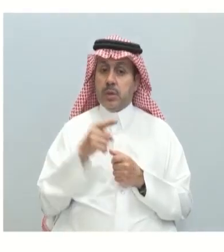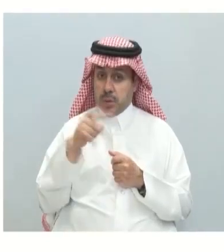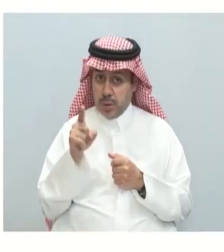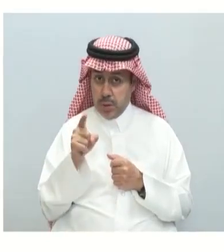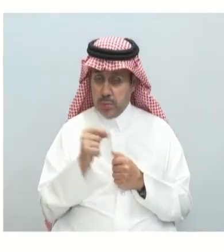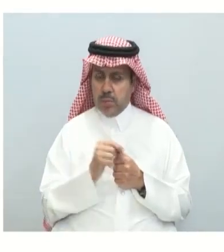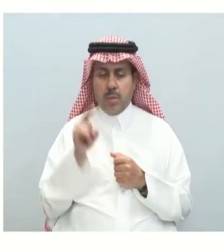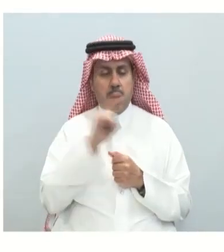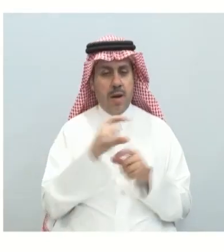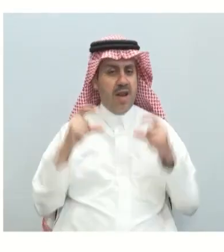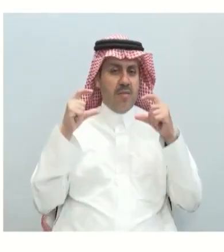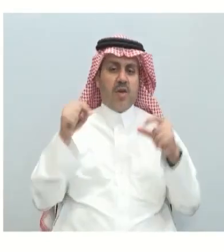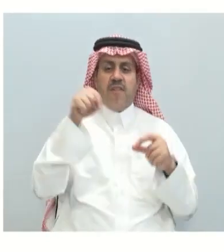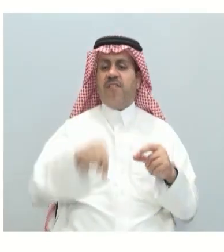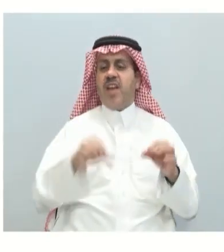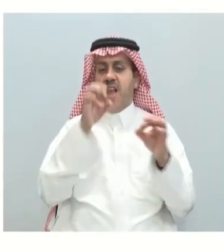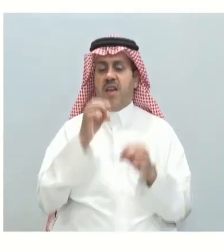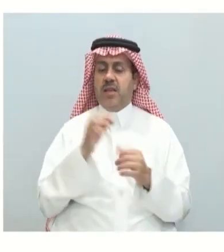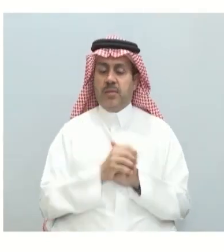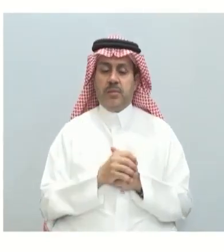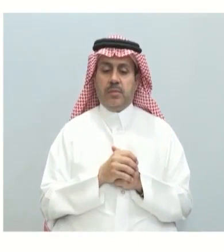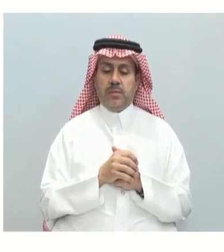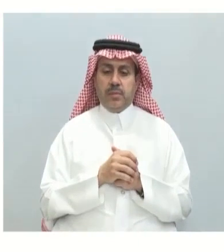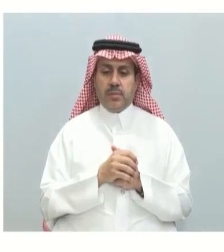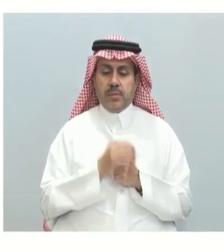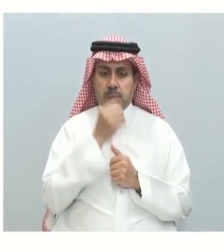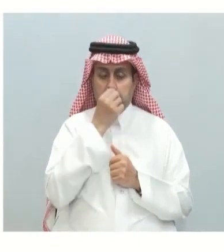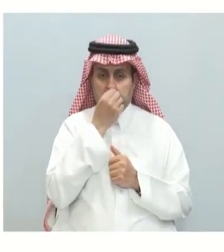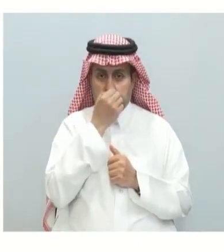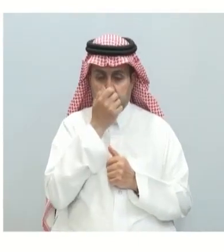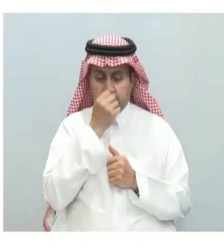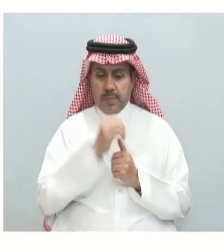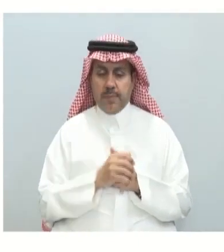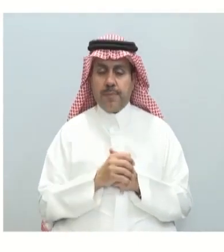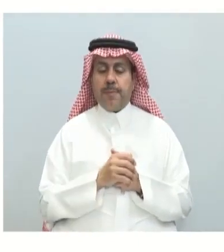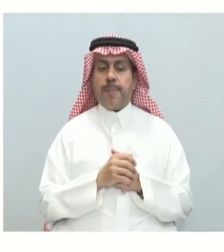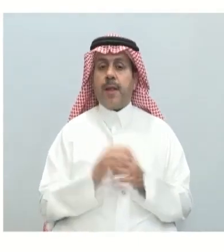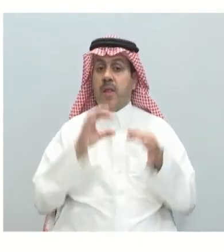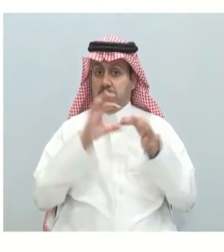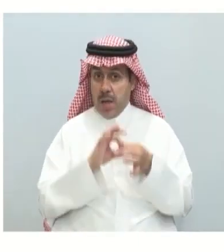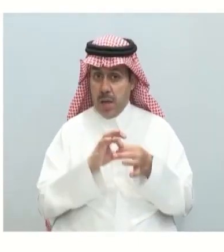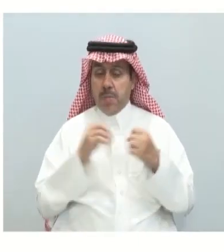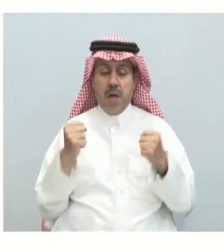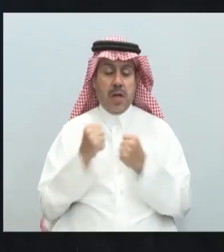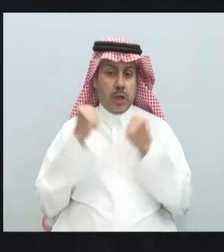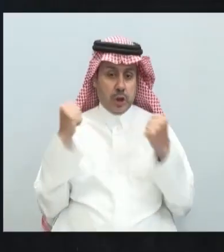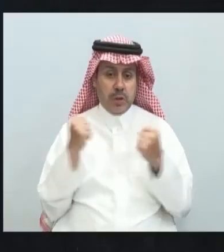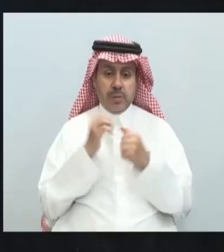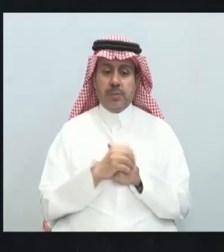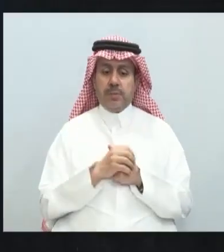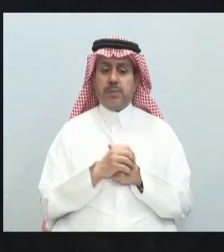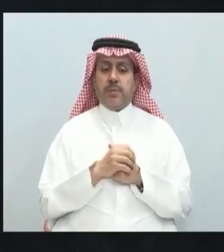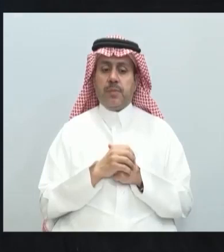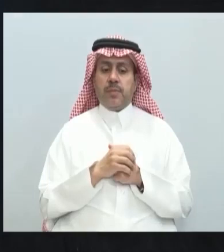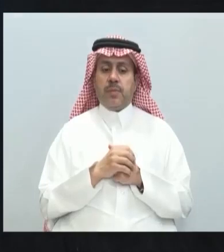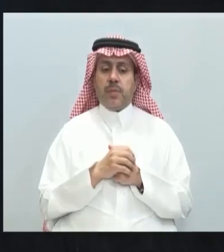صحيحه لكن الايات التي معنا لم تدل عليها اذا هذا ما يتعلق بهذا النشاط وهذا النشاط ايها الطلاب